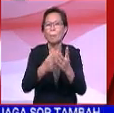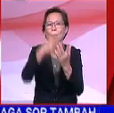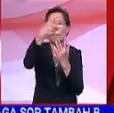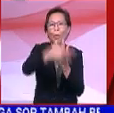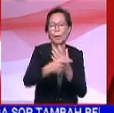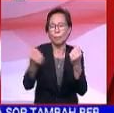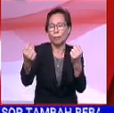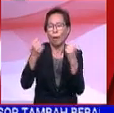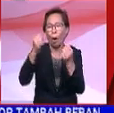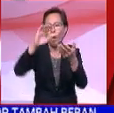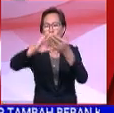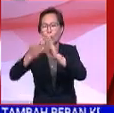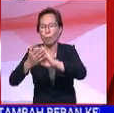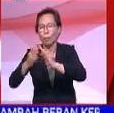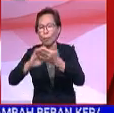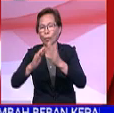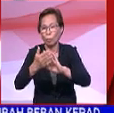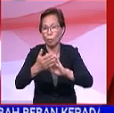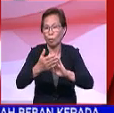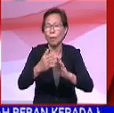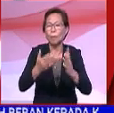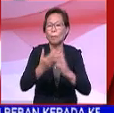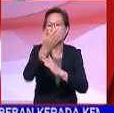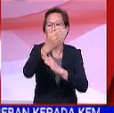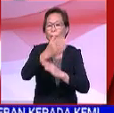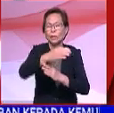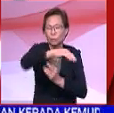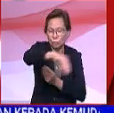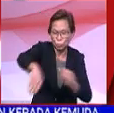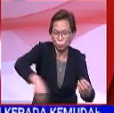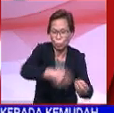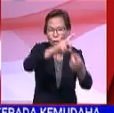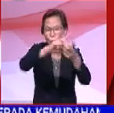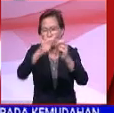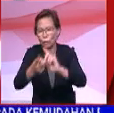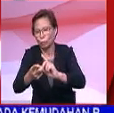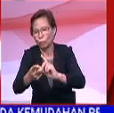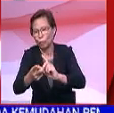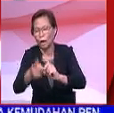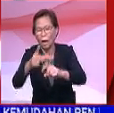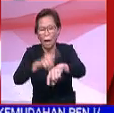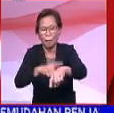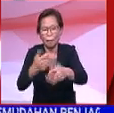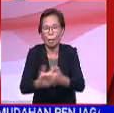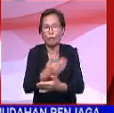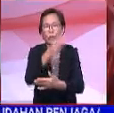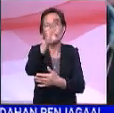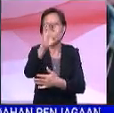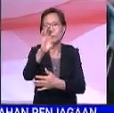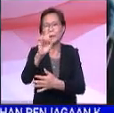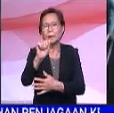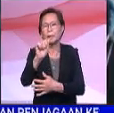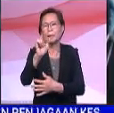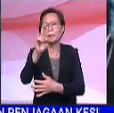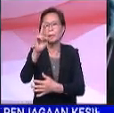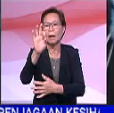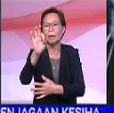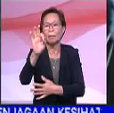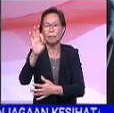program pemerkasaan komuniti Dun Lumadan melalui transformasi digital era baharu di Beaufort.